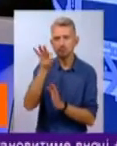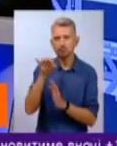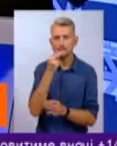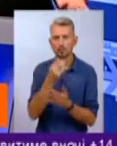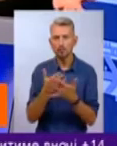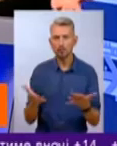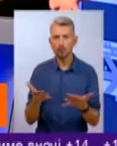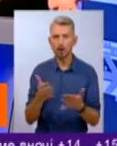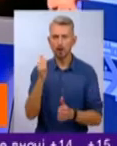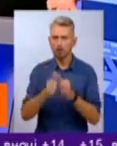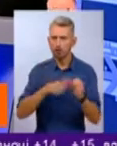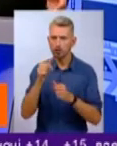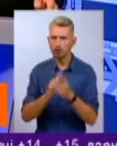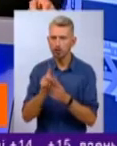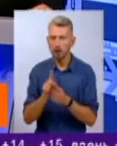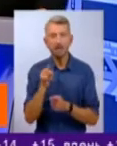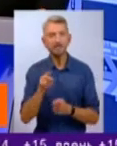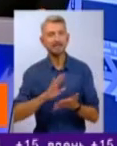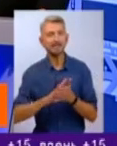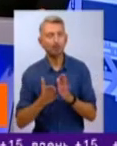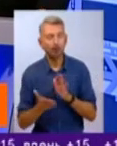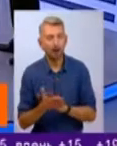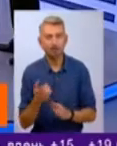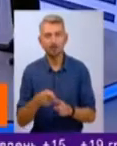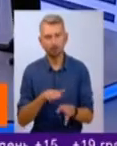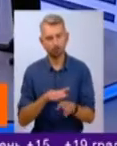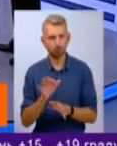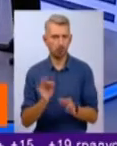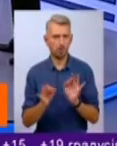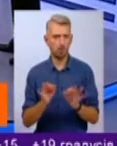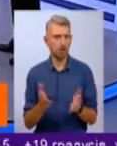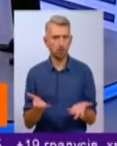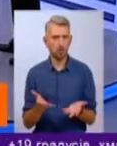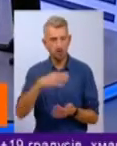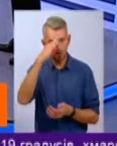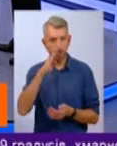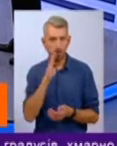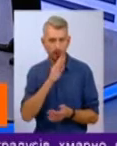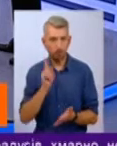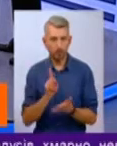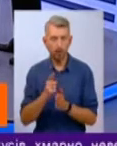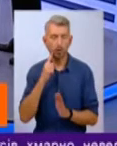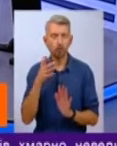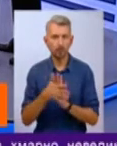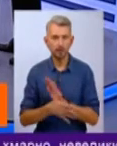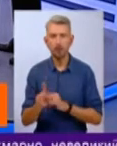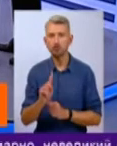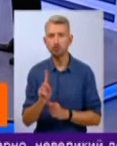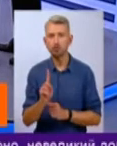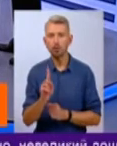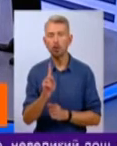раціонів, тоді кожен регіон визначить свої. В цій ситуації це абсолютно нормально, тобто батьки повинні розуміти, що